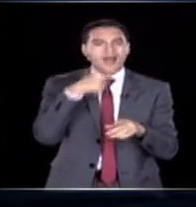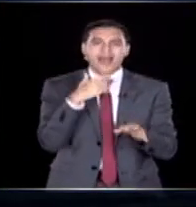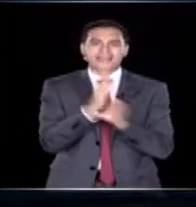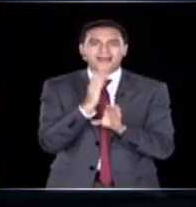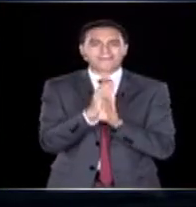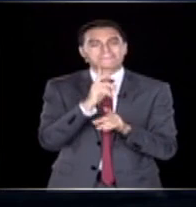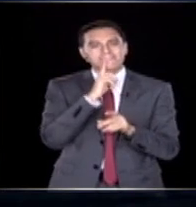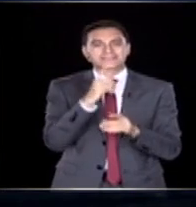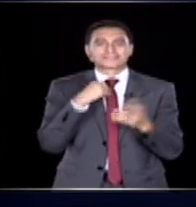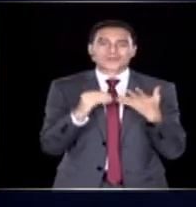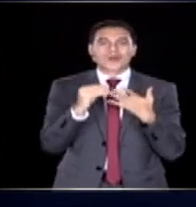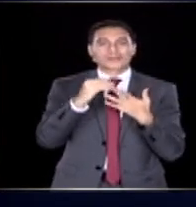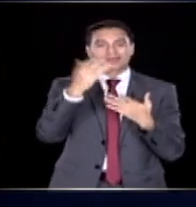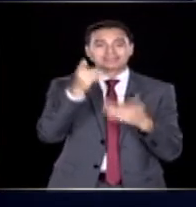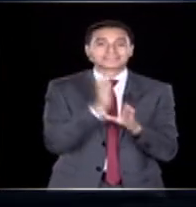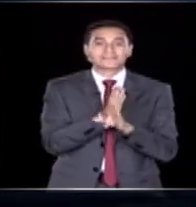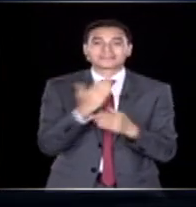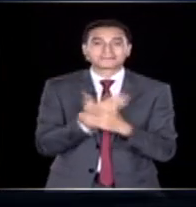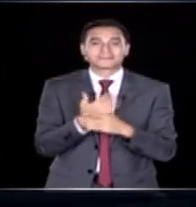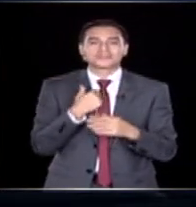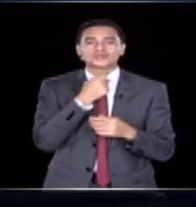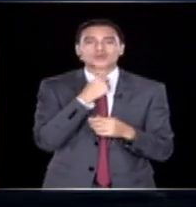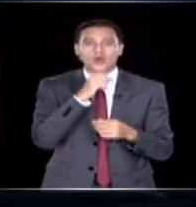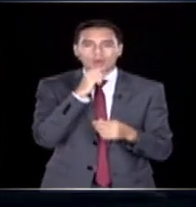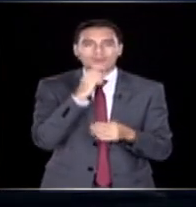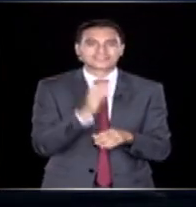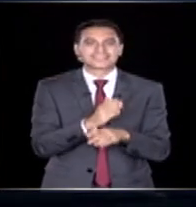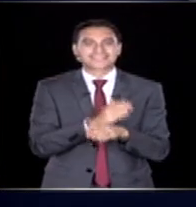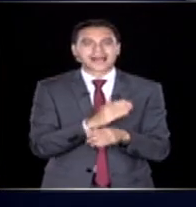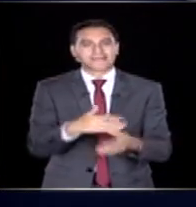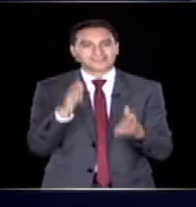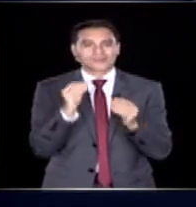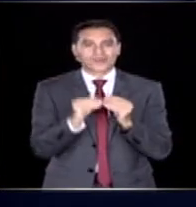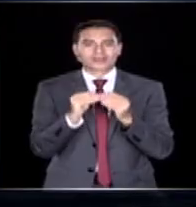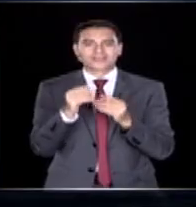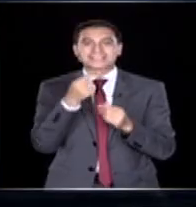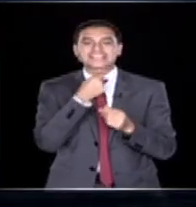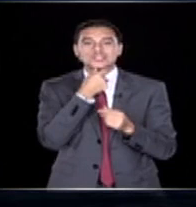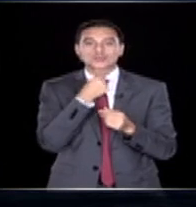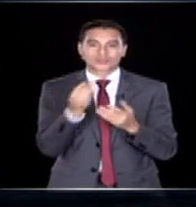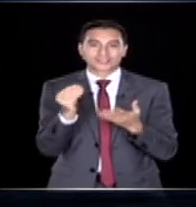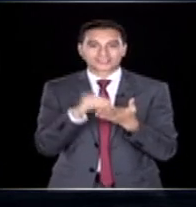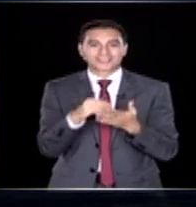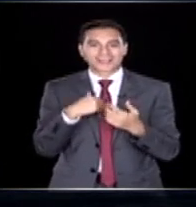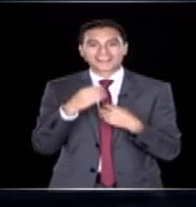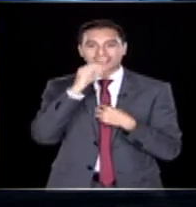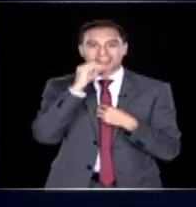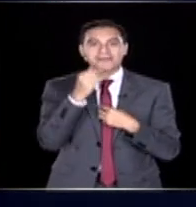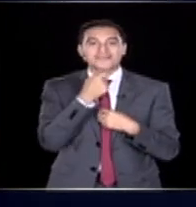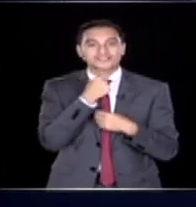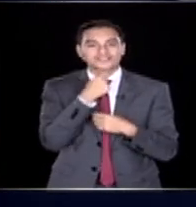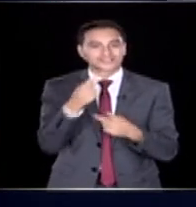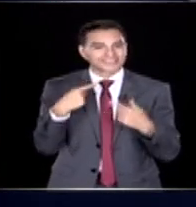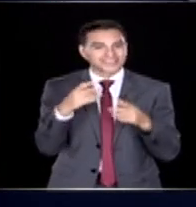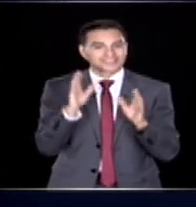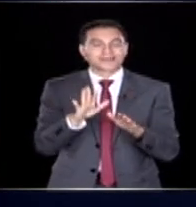بس إيه اللي تعبك؟ يعني بكح كده شوية. واحد ينسون؟ ما أنا شارب ينسون. والله شارب